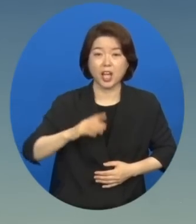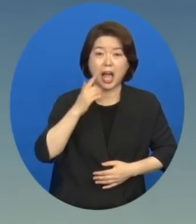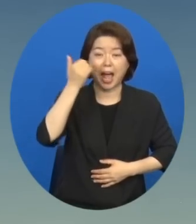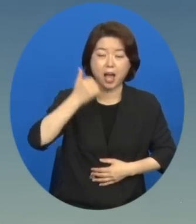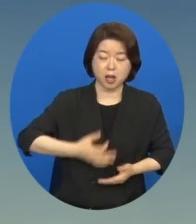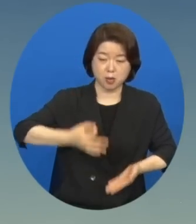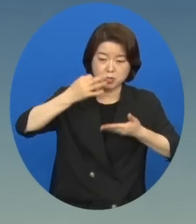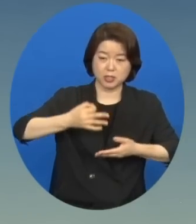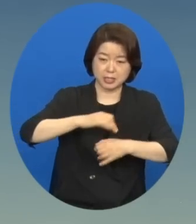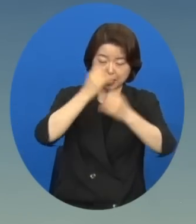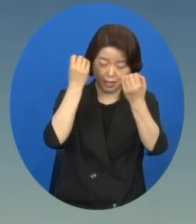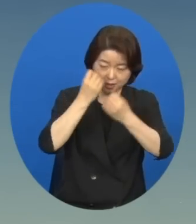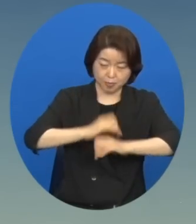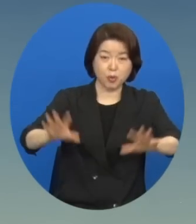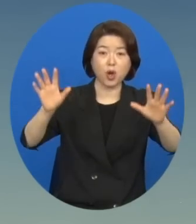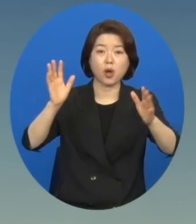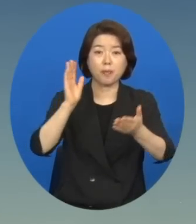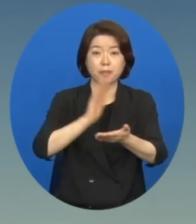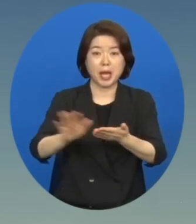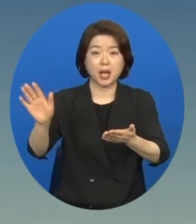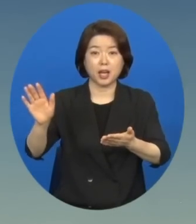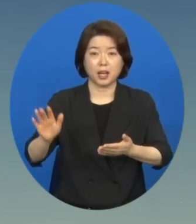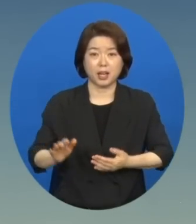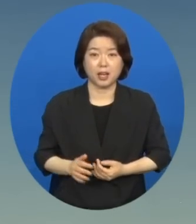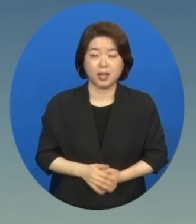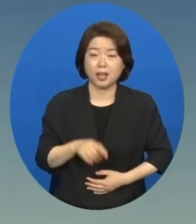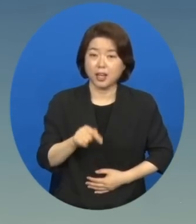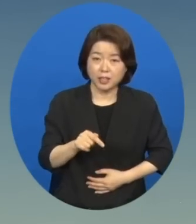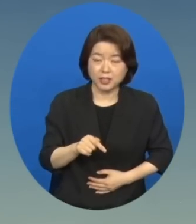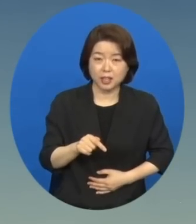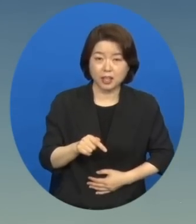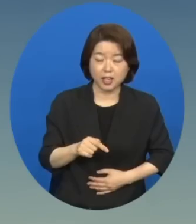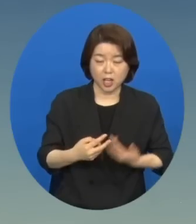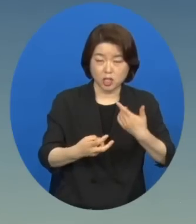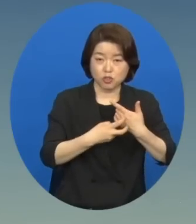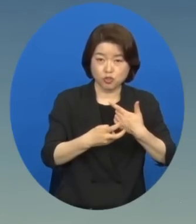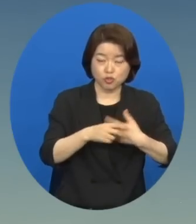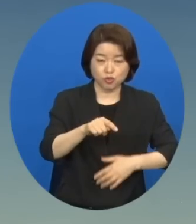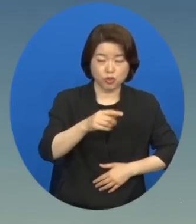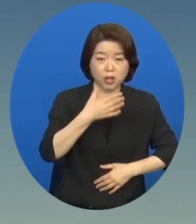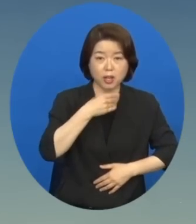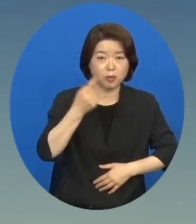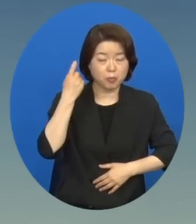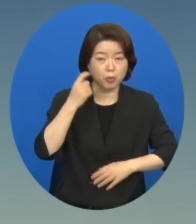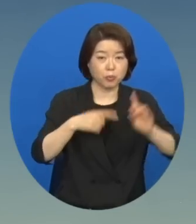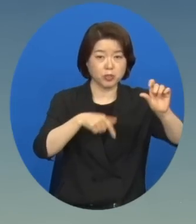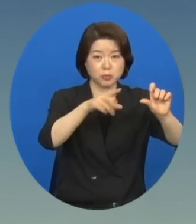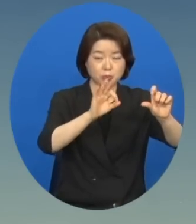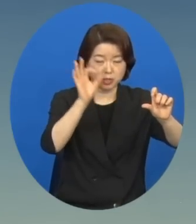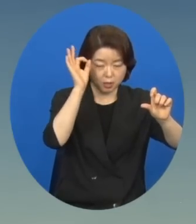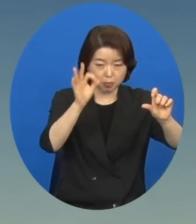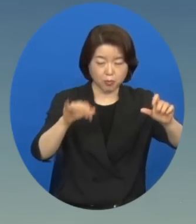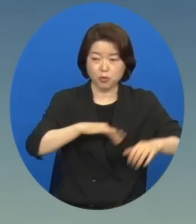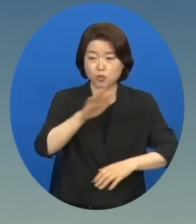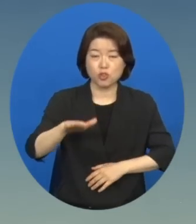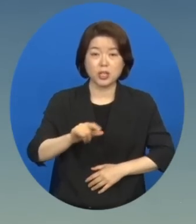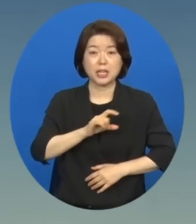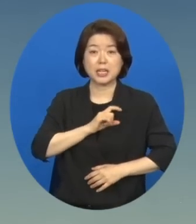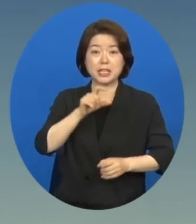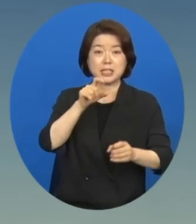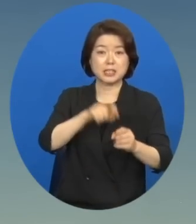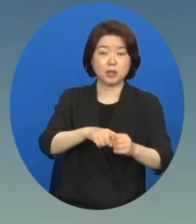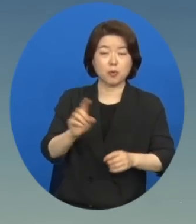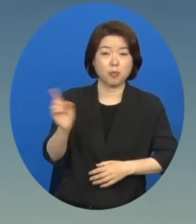다 탕진했어요. 그리고 그 누가복음 15장의 그 아들 이야기에 우리가 뭐라고 제목을